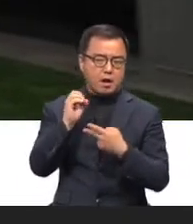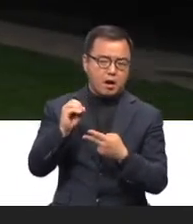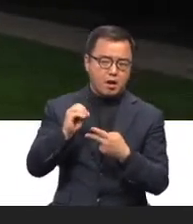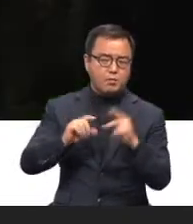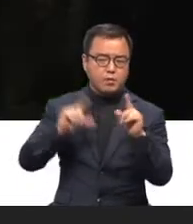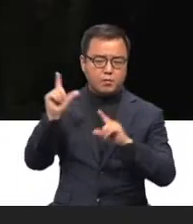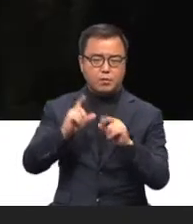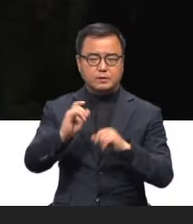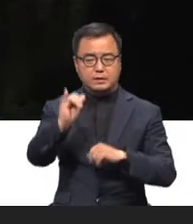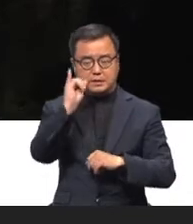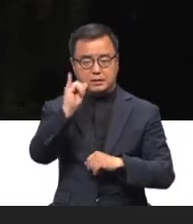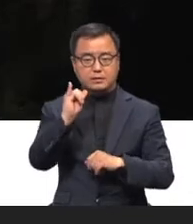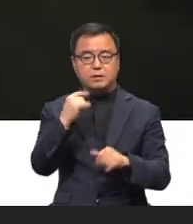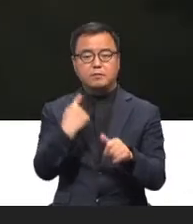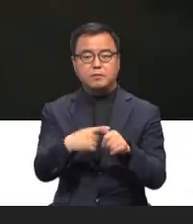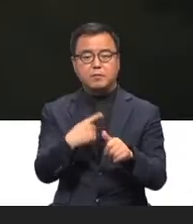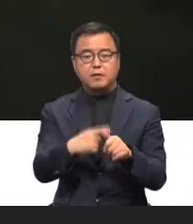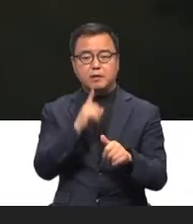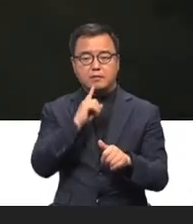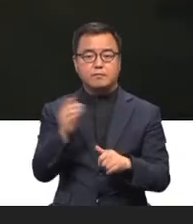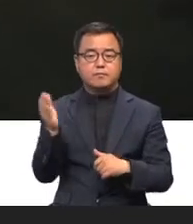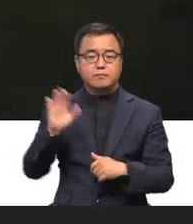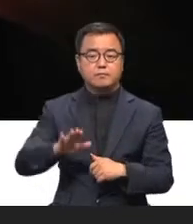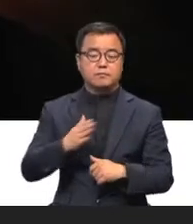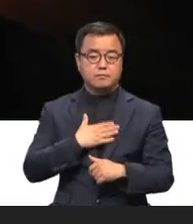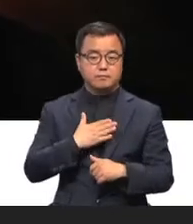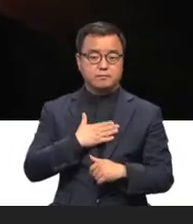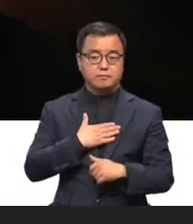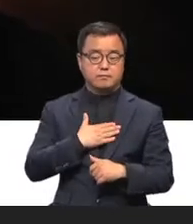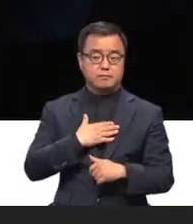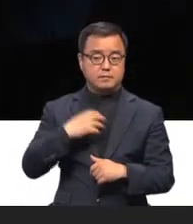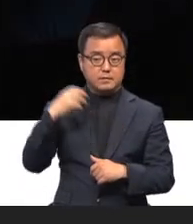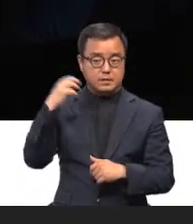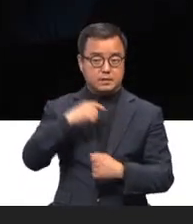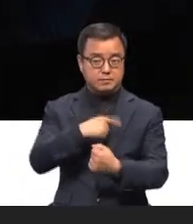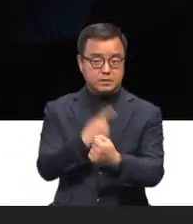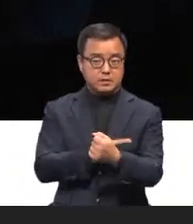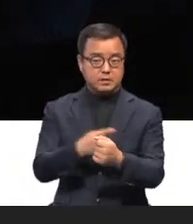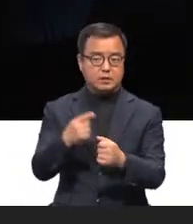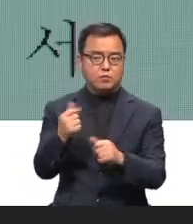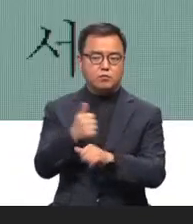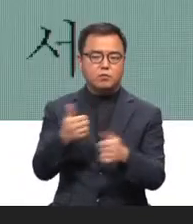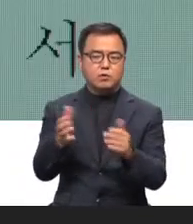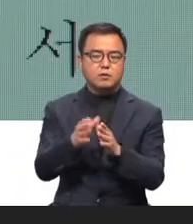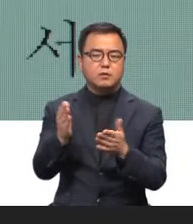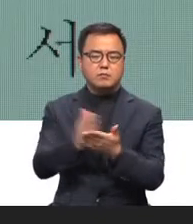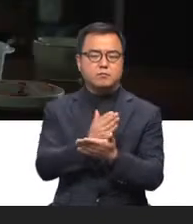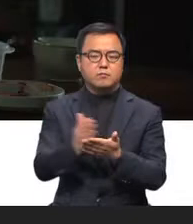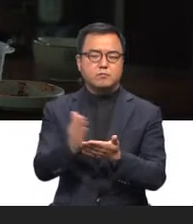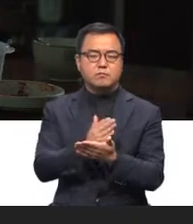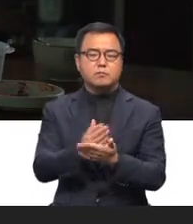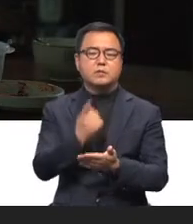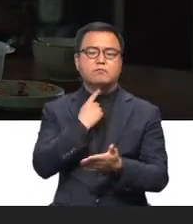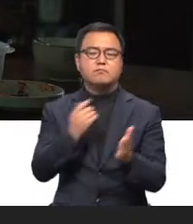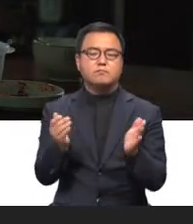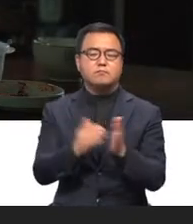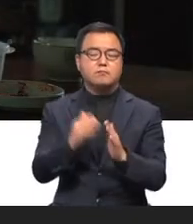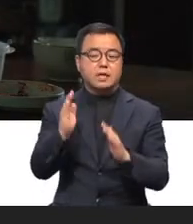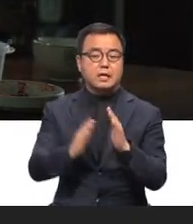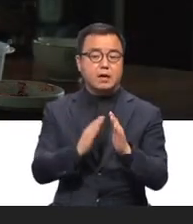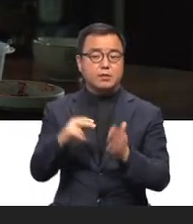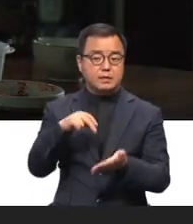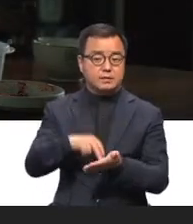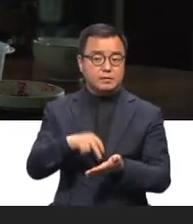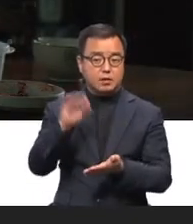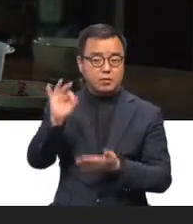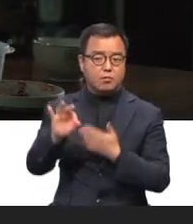그런 이야기 지적도 나오고 있는데요. 저도 이제 영등위에서 등급 분류를 했었던 경험이 있는데 이제 객관적으로 봤을